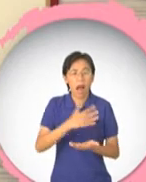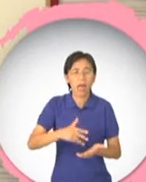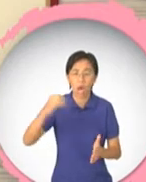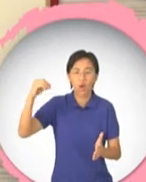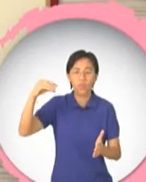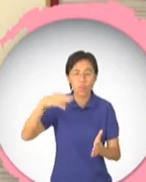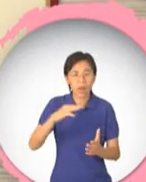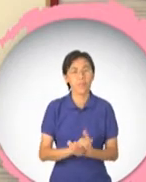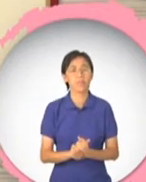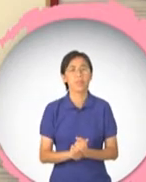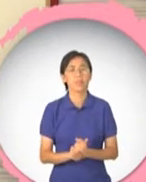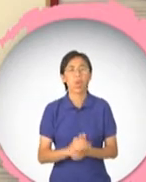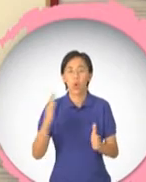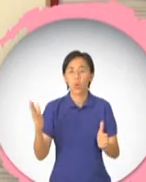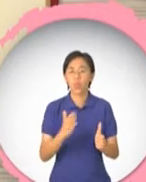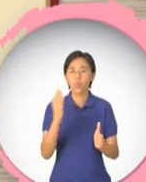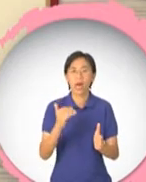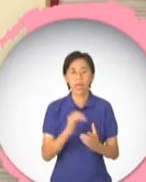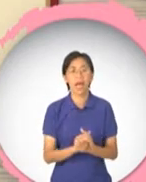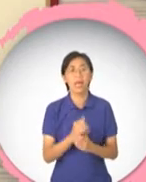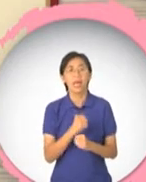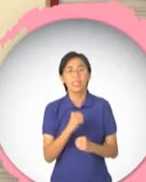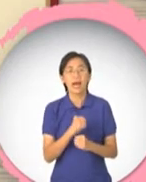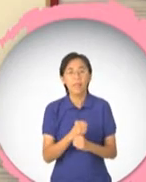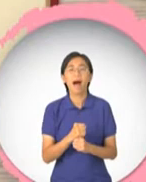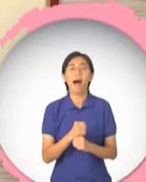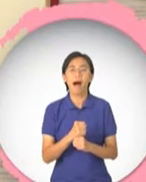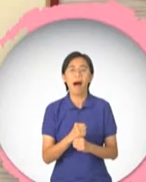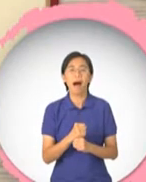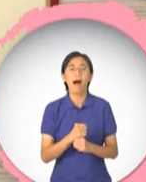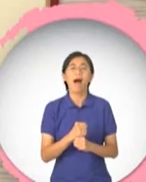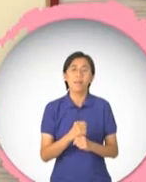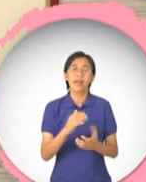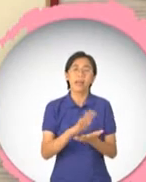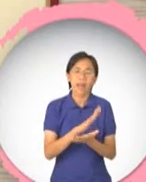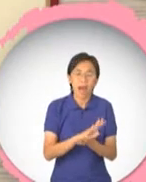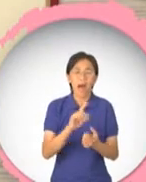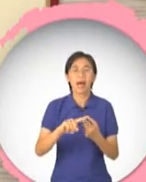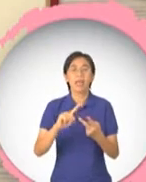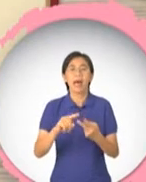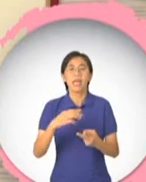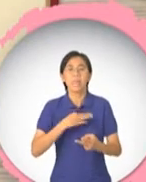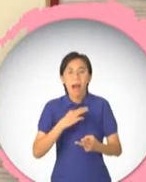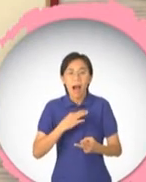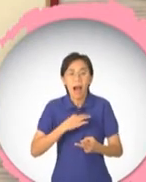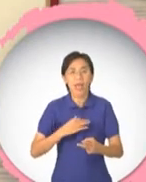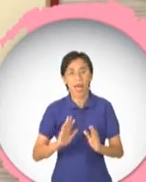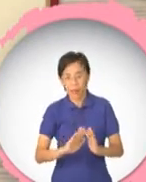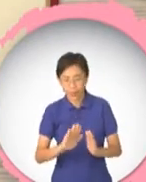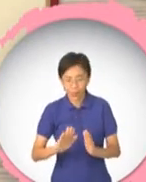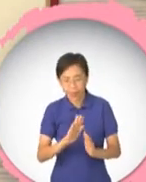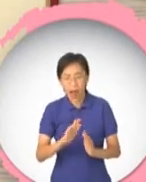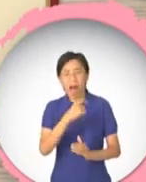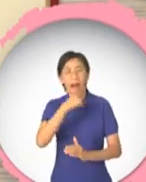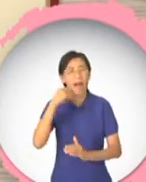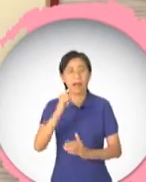ะถ้ารีบก็ใช้ผ้าหรือกระดาษนะคะนะ คะคืออย่าให้แห้งอย่าให้แบบมีน้ำมีอะไรติดนะครับให้มันหมาดๆแบบนี้ ใช่เพ